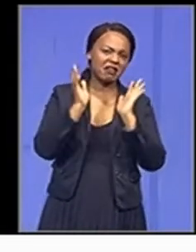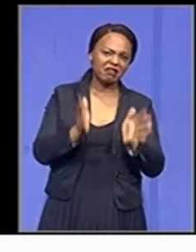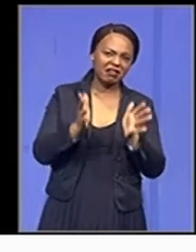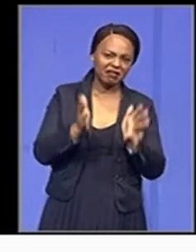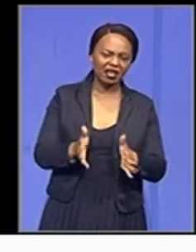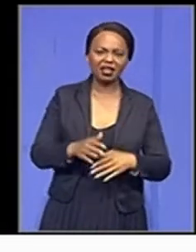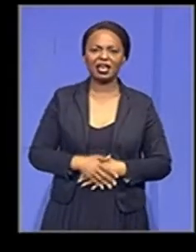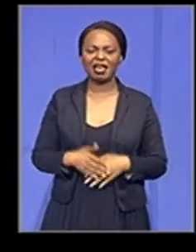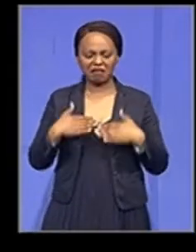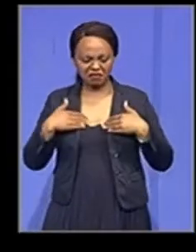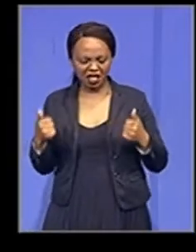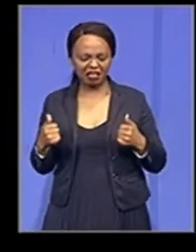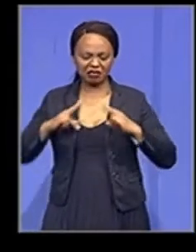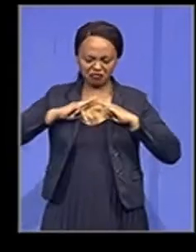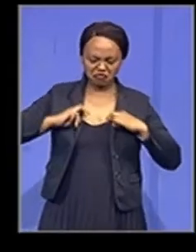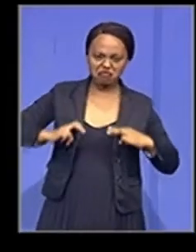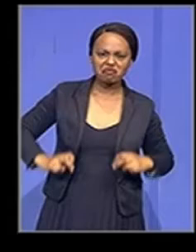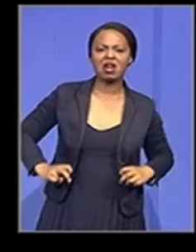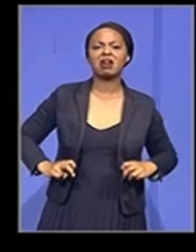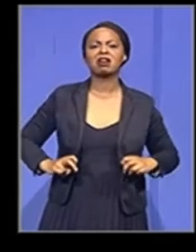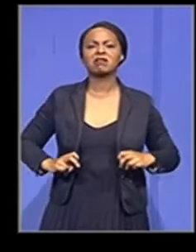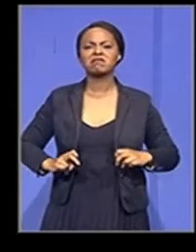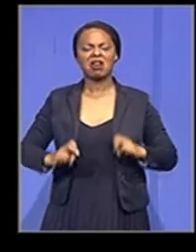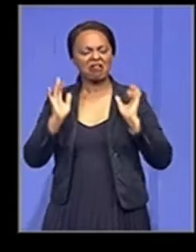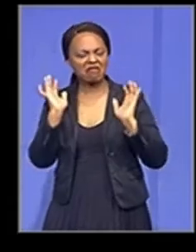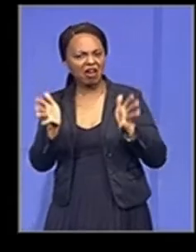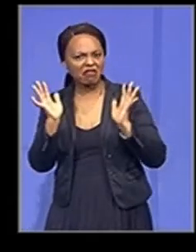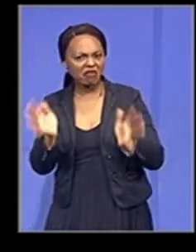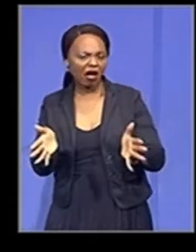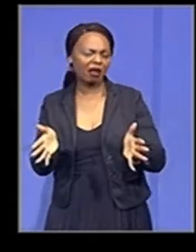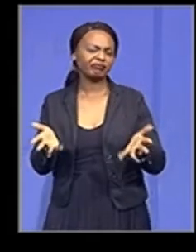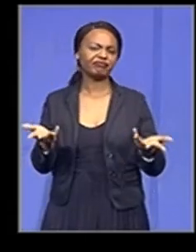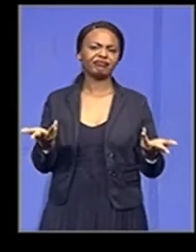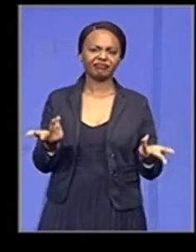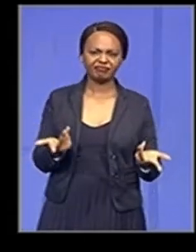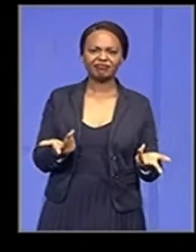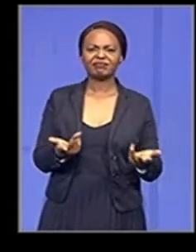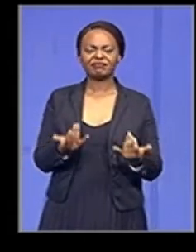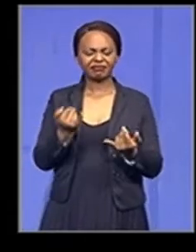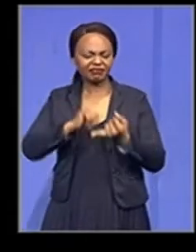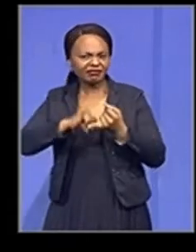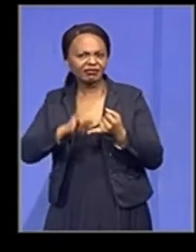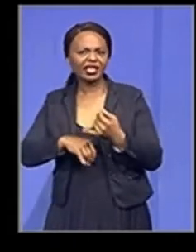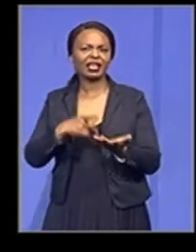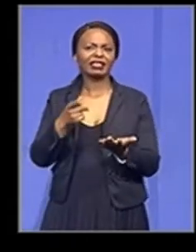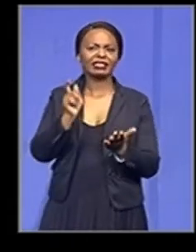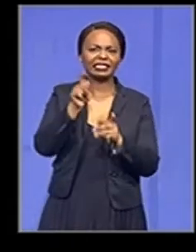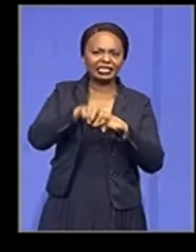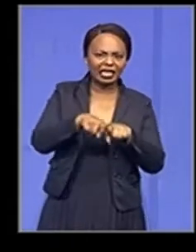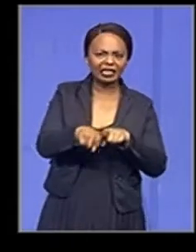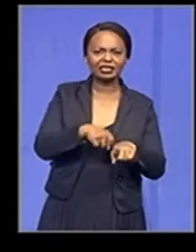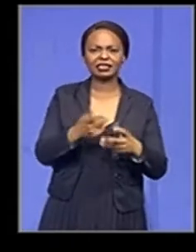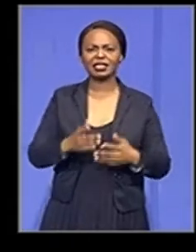yentse, medical check-up ko yentse, ke aptitude test, ke